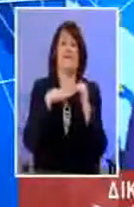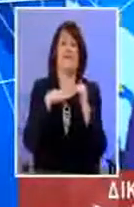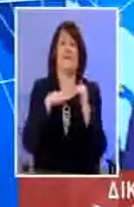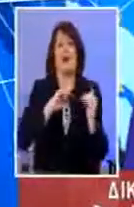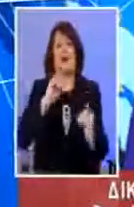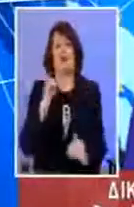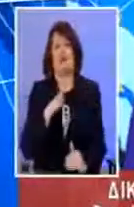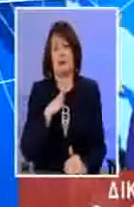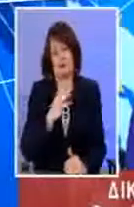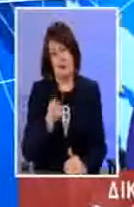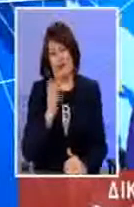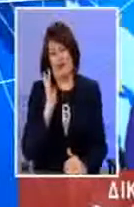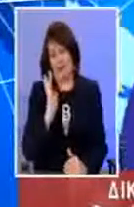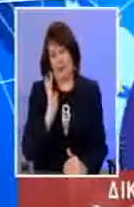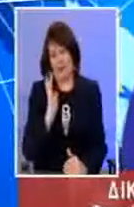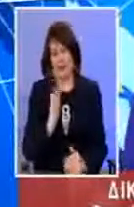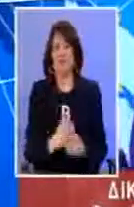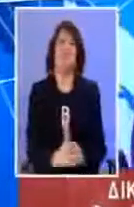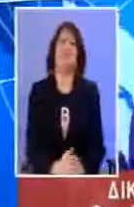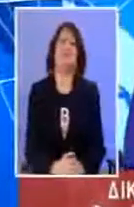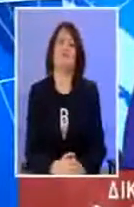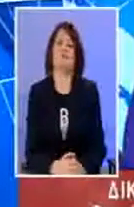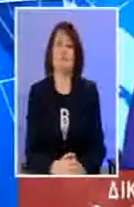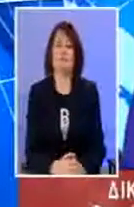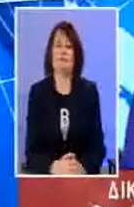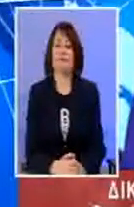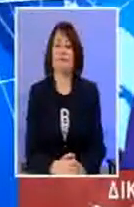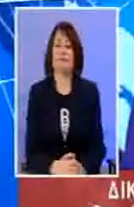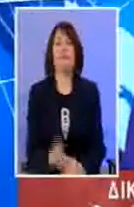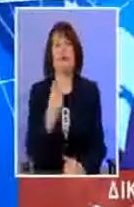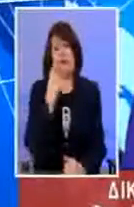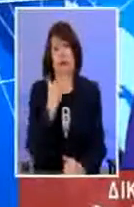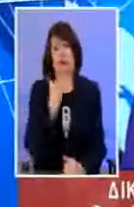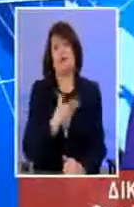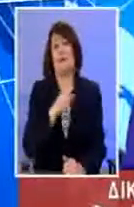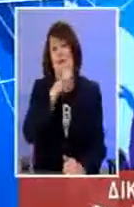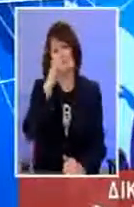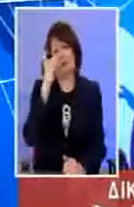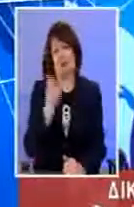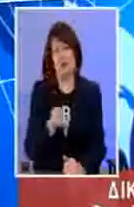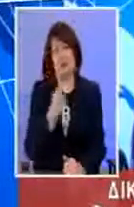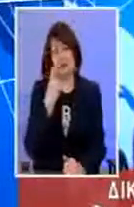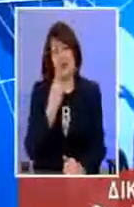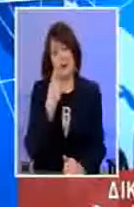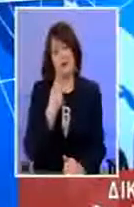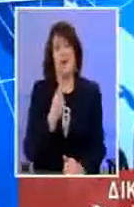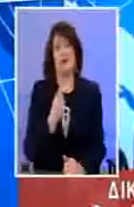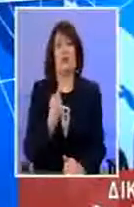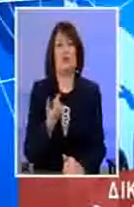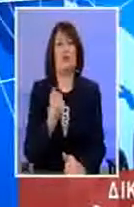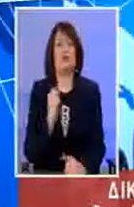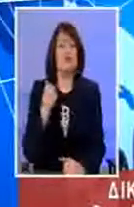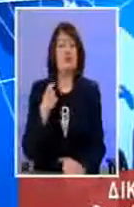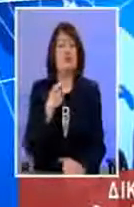όλους, να ξέρουμε. Τι βλέπω δηλαδή τις σοβαρές δυσκολίες της κίνησης, όχι μόνο στο